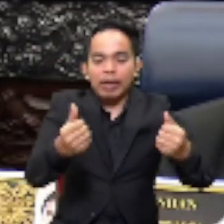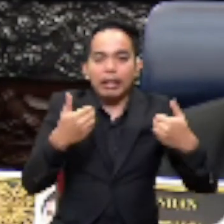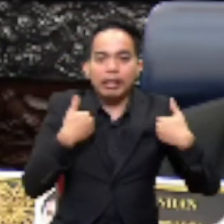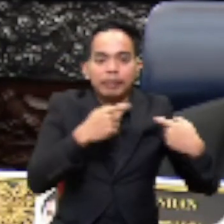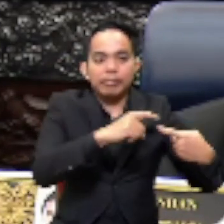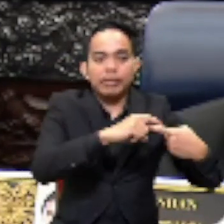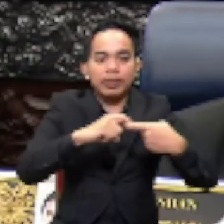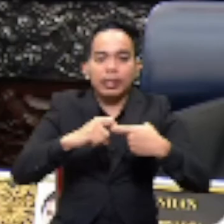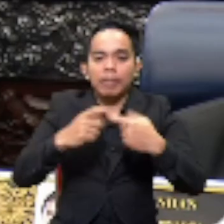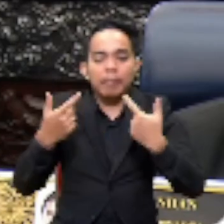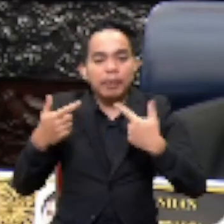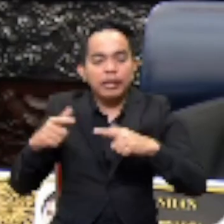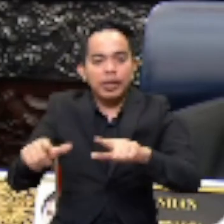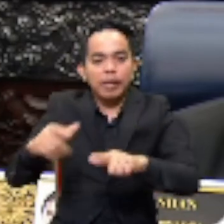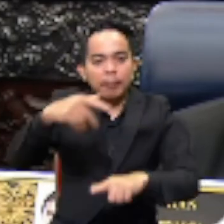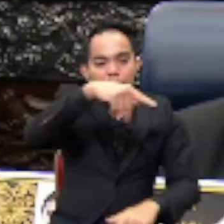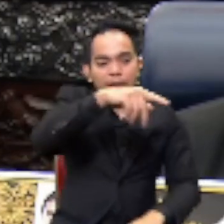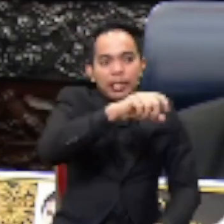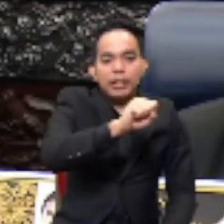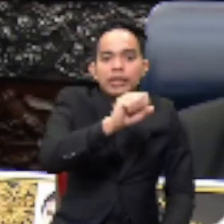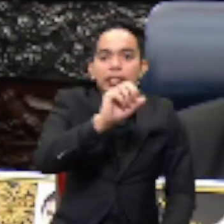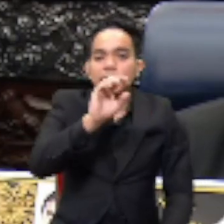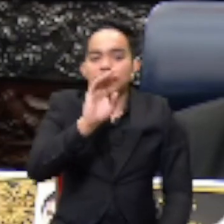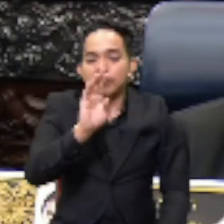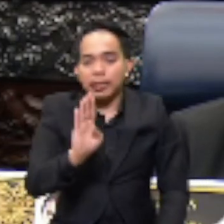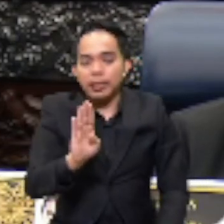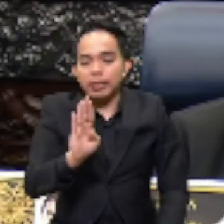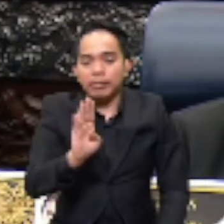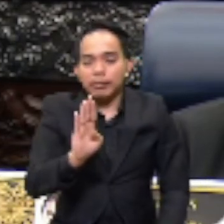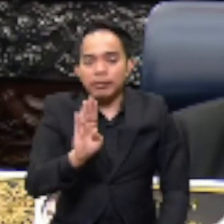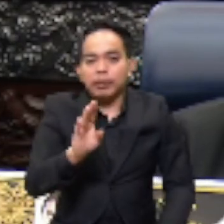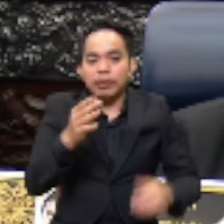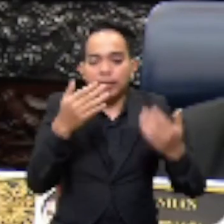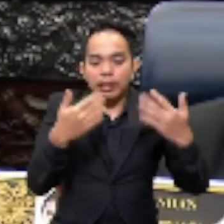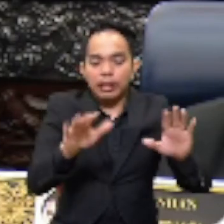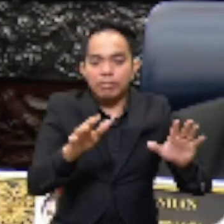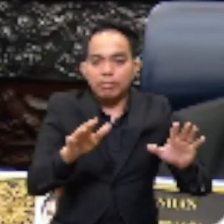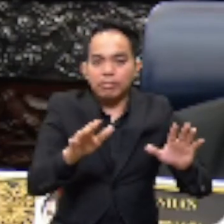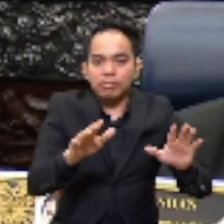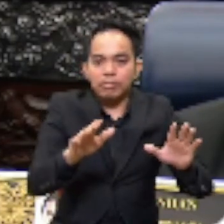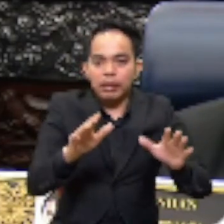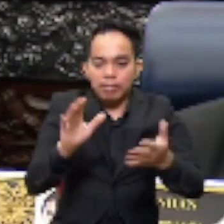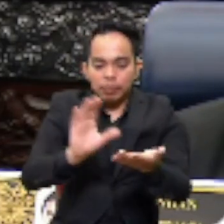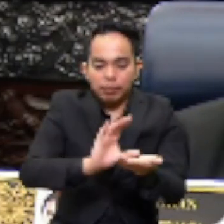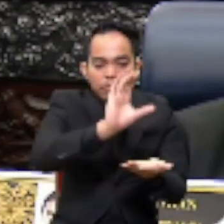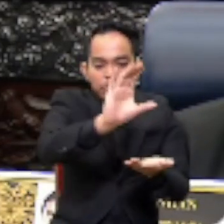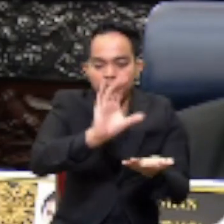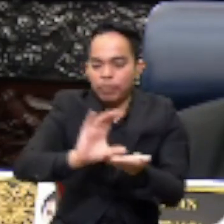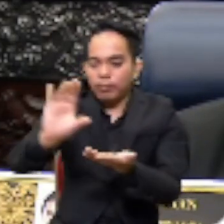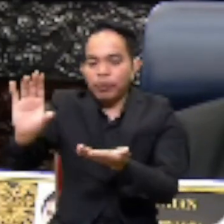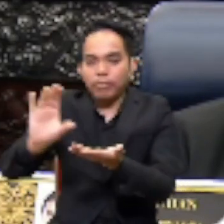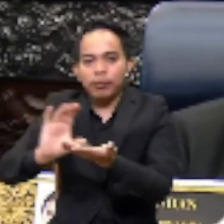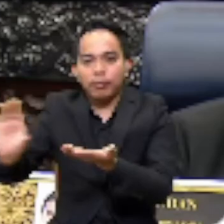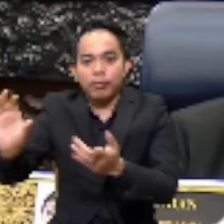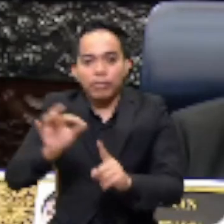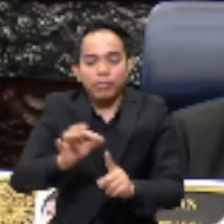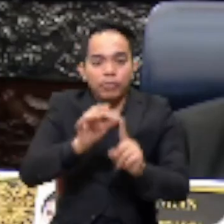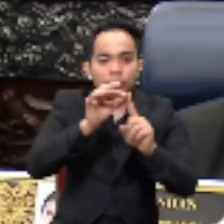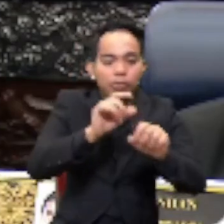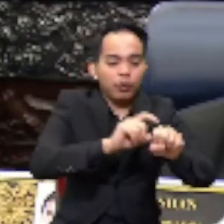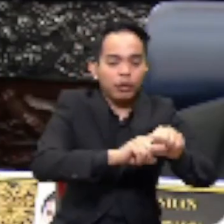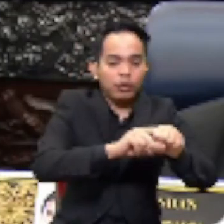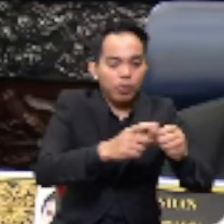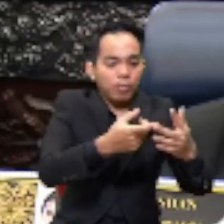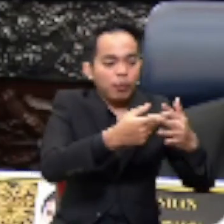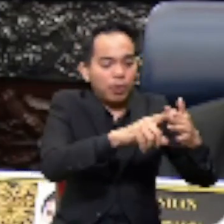dengan pelaksanaan projek PSB draf RUU PSB telah mengambil kira peruntukan khusus mengenai di mana semasa